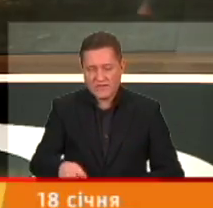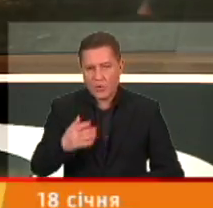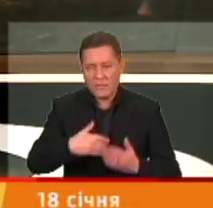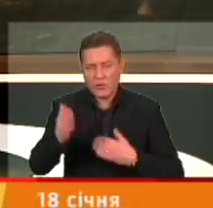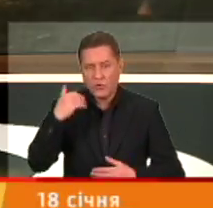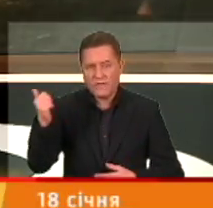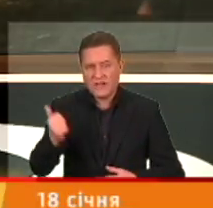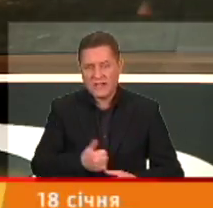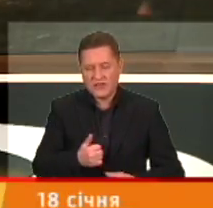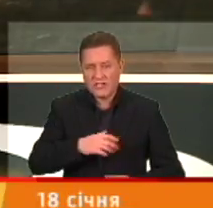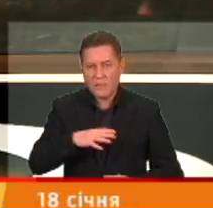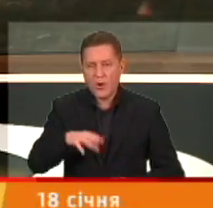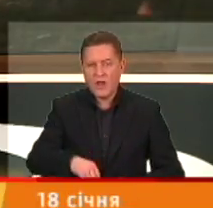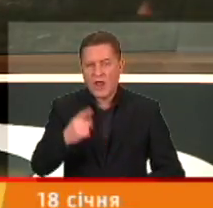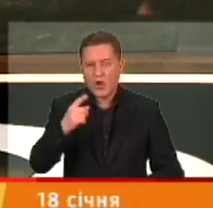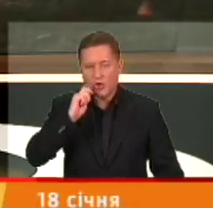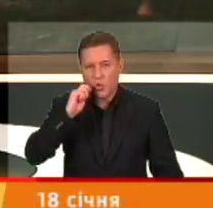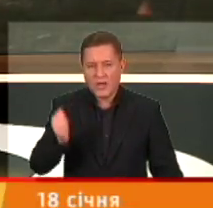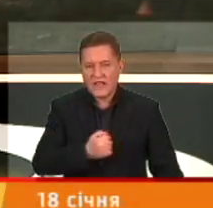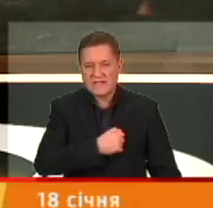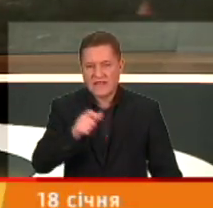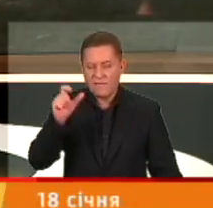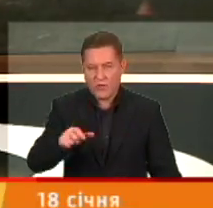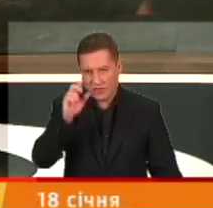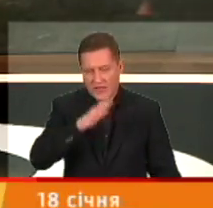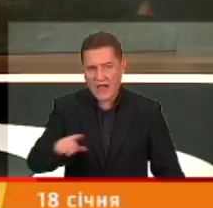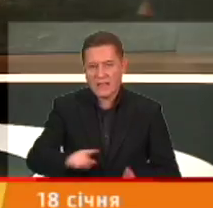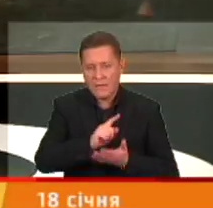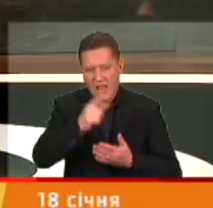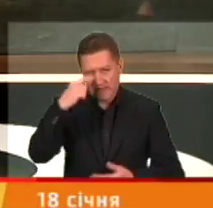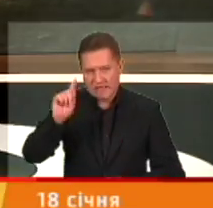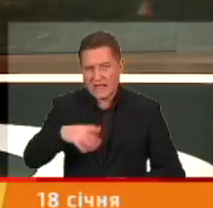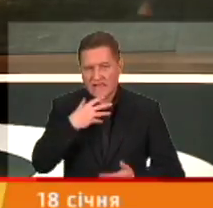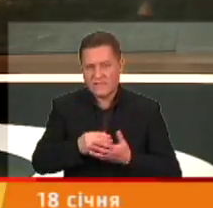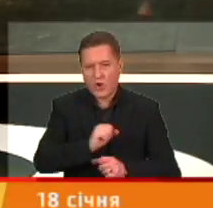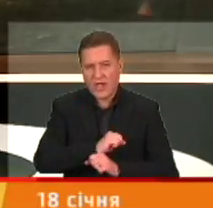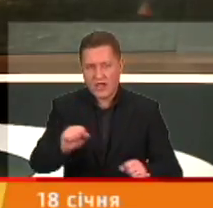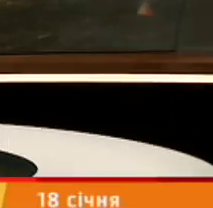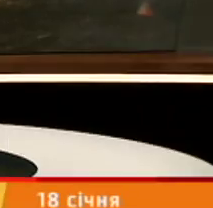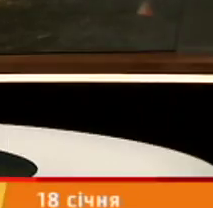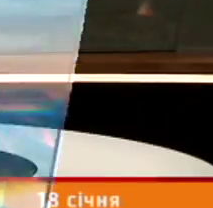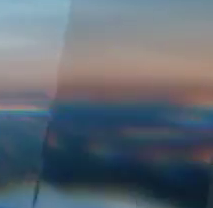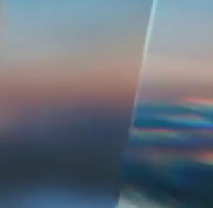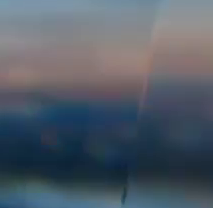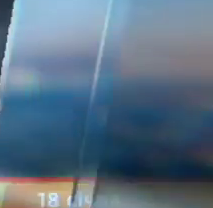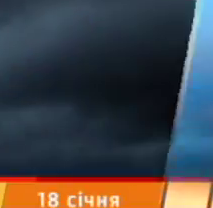минулого тижня на передовій поліг один український воїн. Країна має знати своїх героїв поіменно.